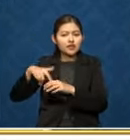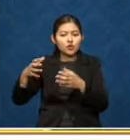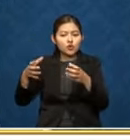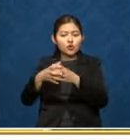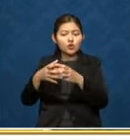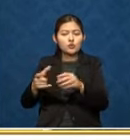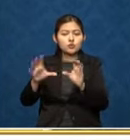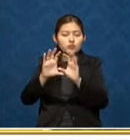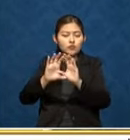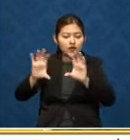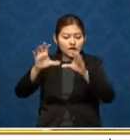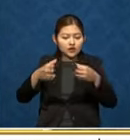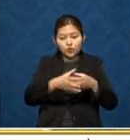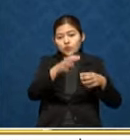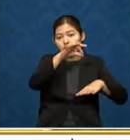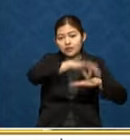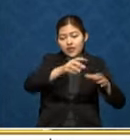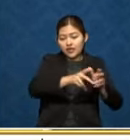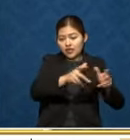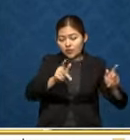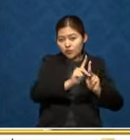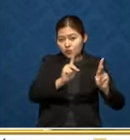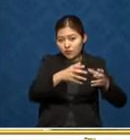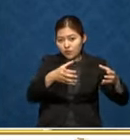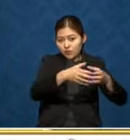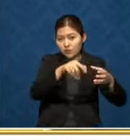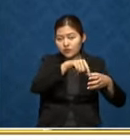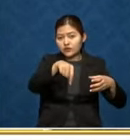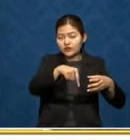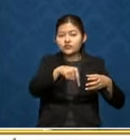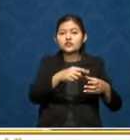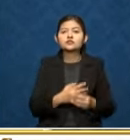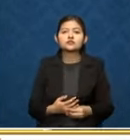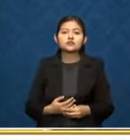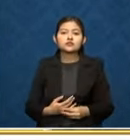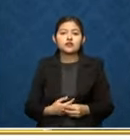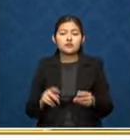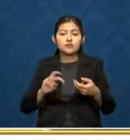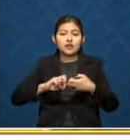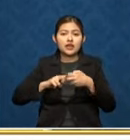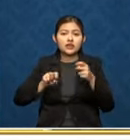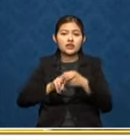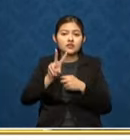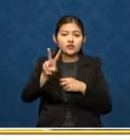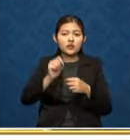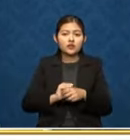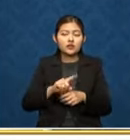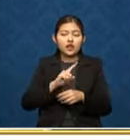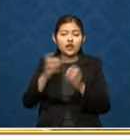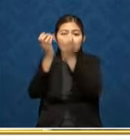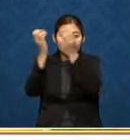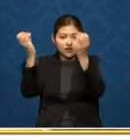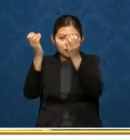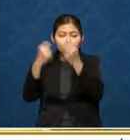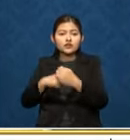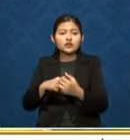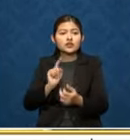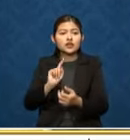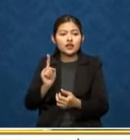รัฐประหารตั้งขึ้นปัญหาใหญ่ประการที่ 2ในเมื่อจะต้องร่างรัฐธรรมนูญก็คือความ